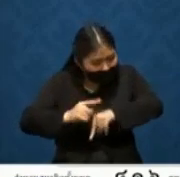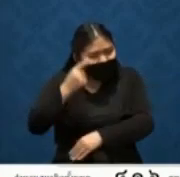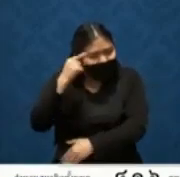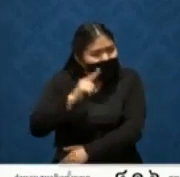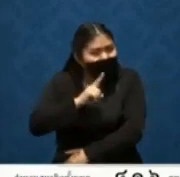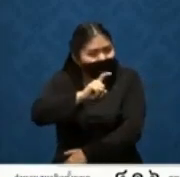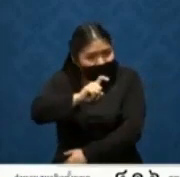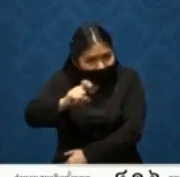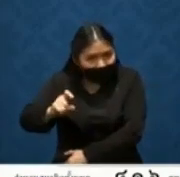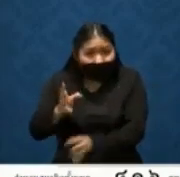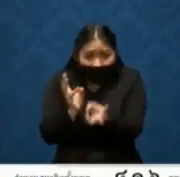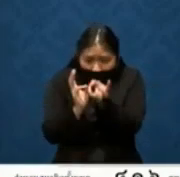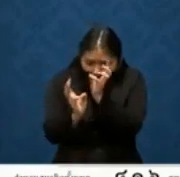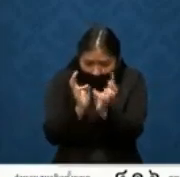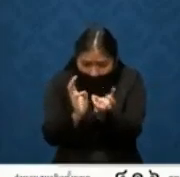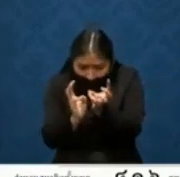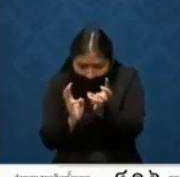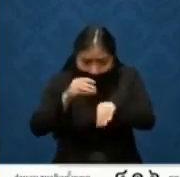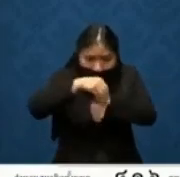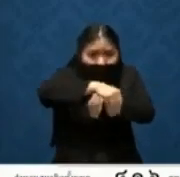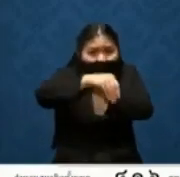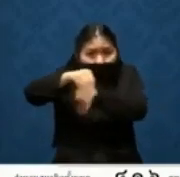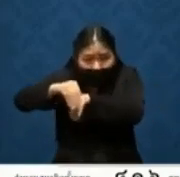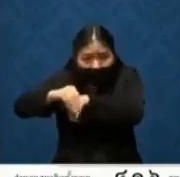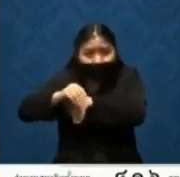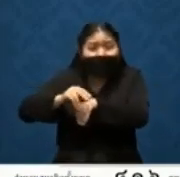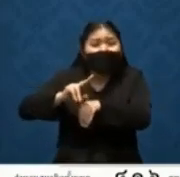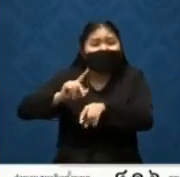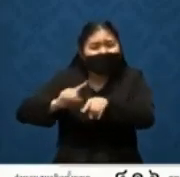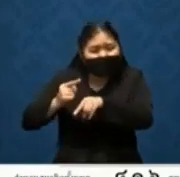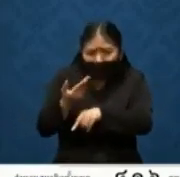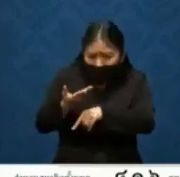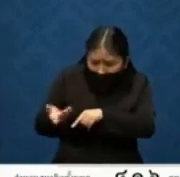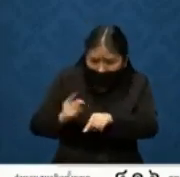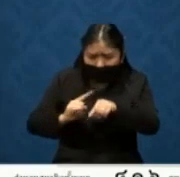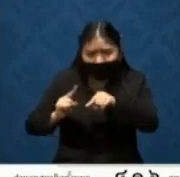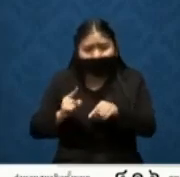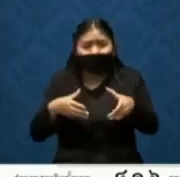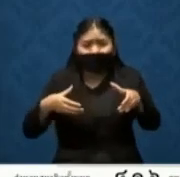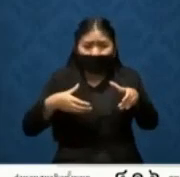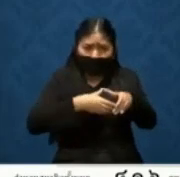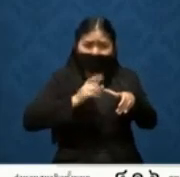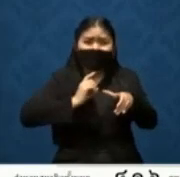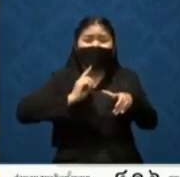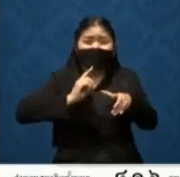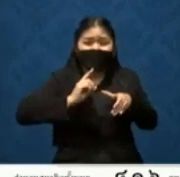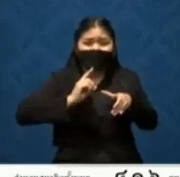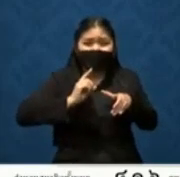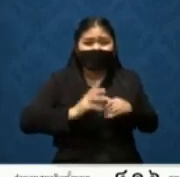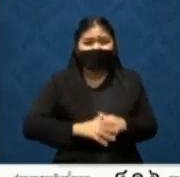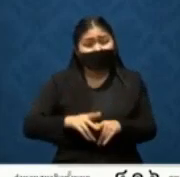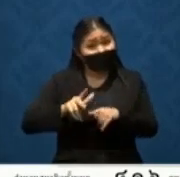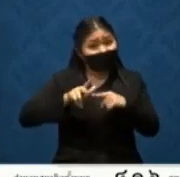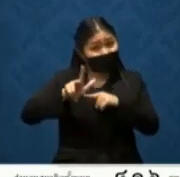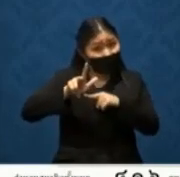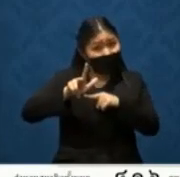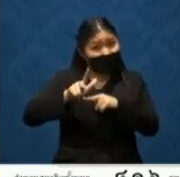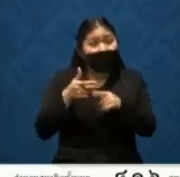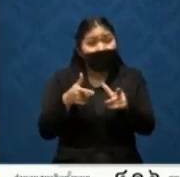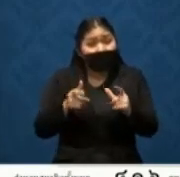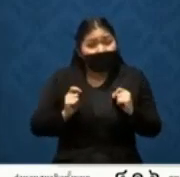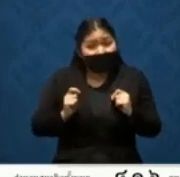ตั้งแต่เมล็ดพันธุ์ตั้งแต่การปลูกการใช้การขอในหมวดที่ 3การขอ